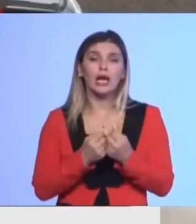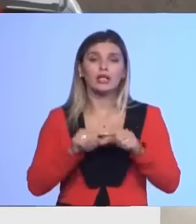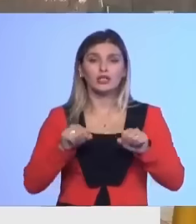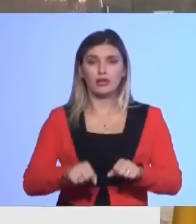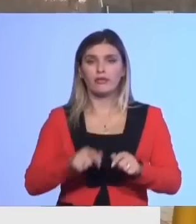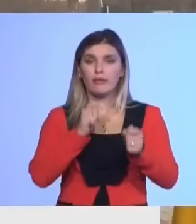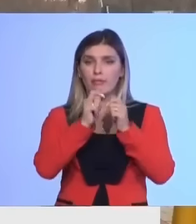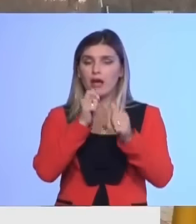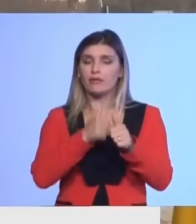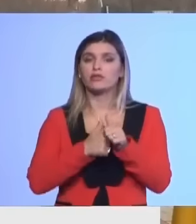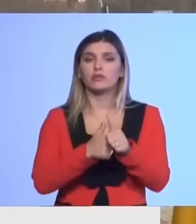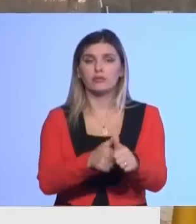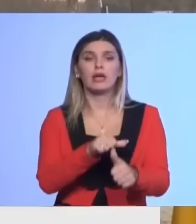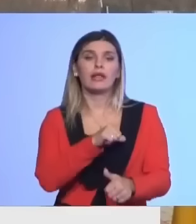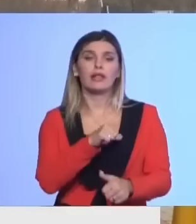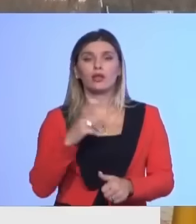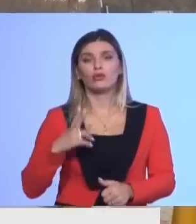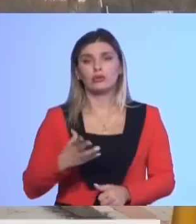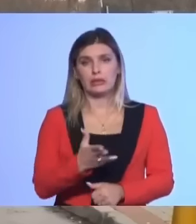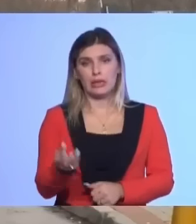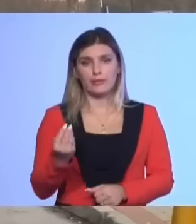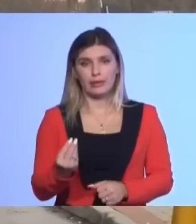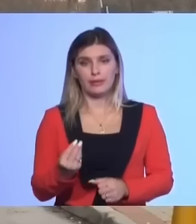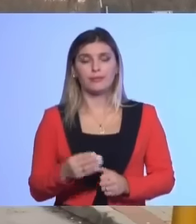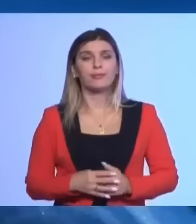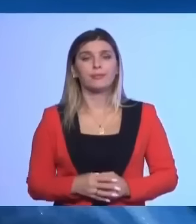kësaj marrëveshjeje në interes të qytetarëve.